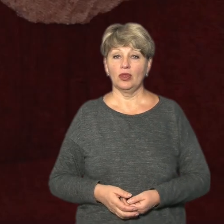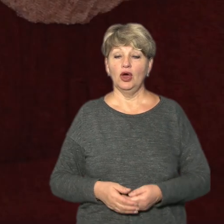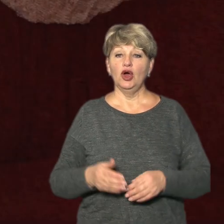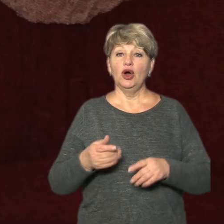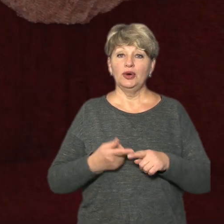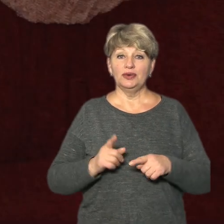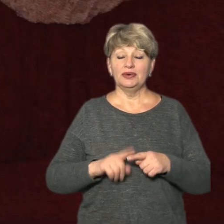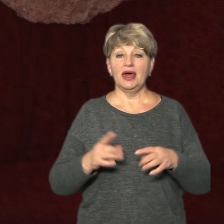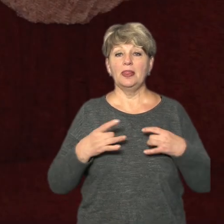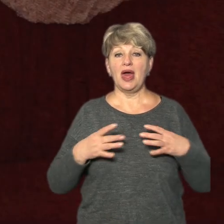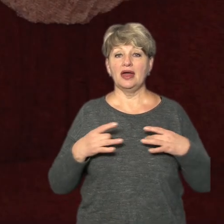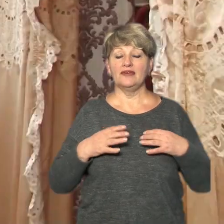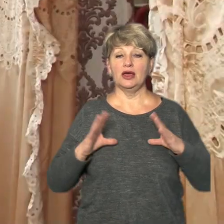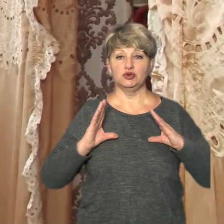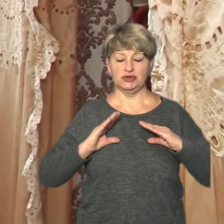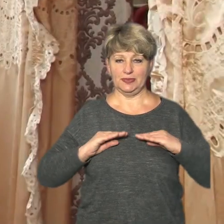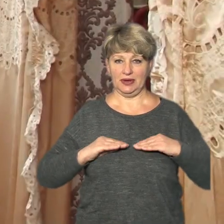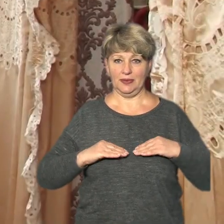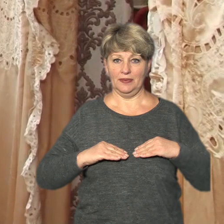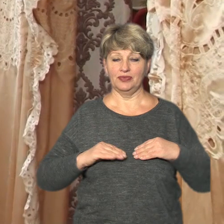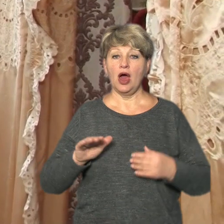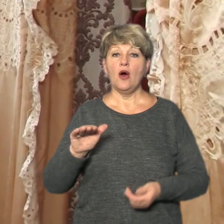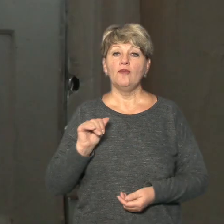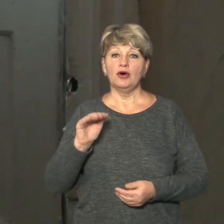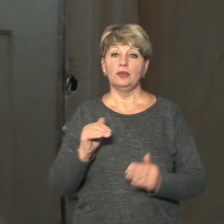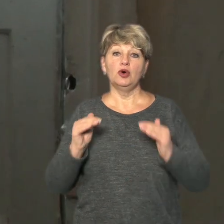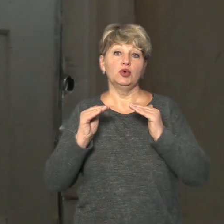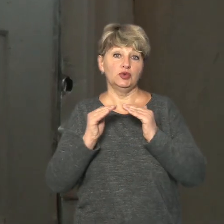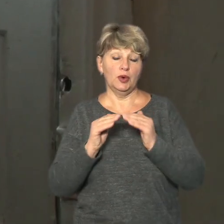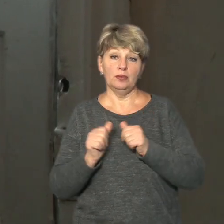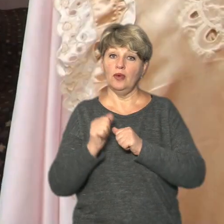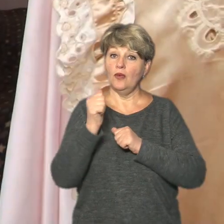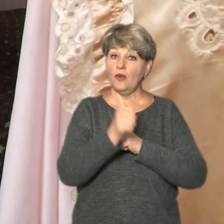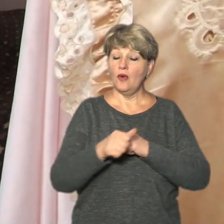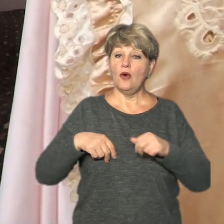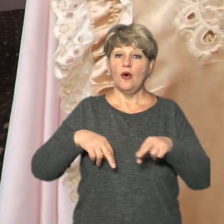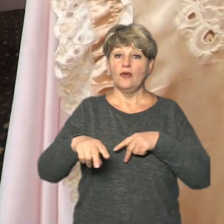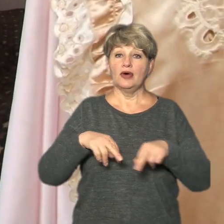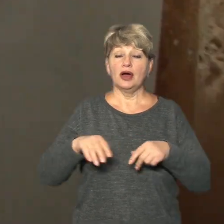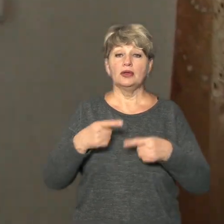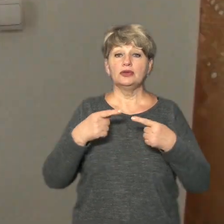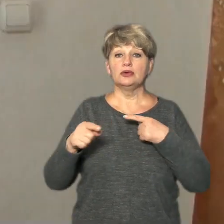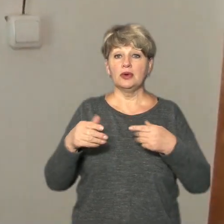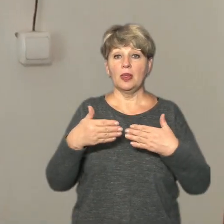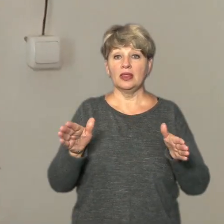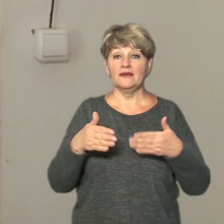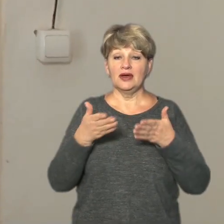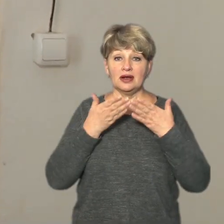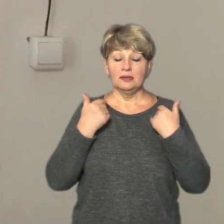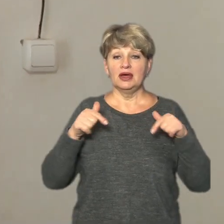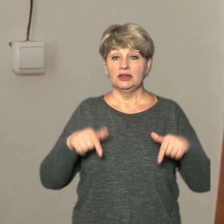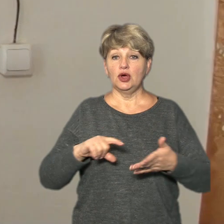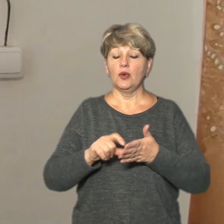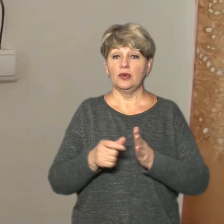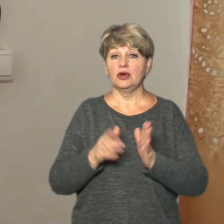нервову систему заспокоює в орендованому будинку додає окрім вхідних немає жодних дверей в цій кімнаті тут